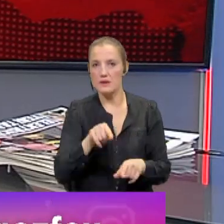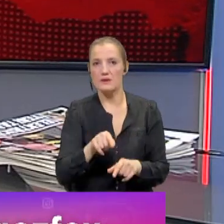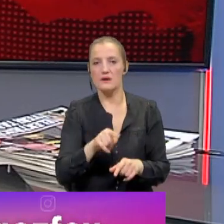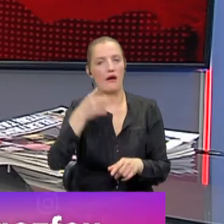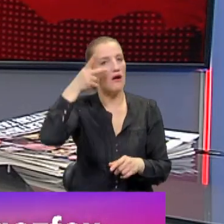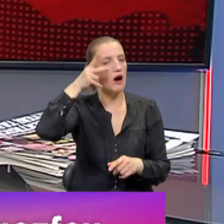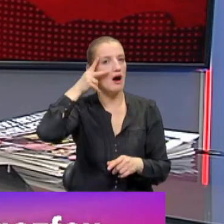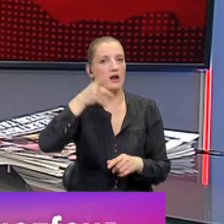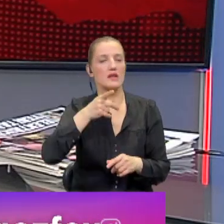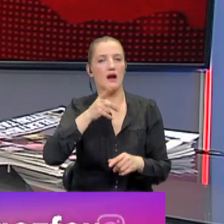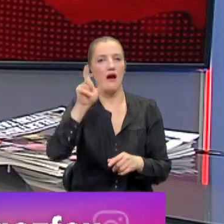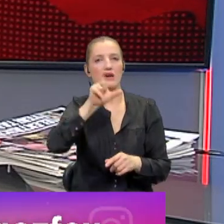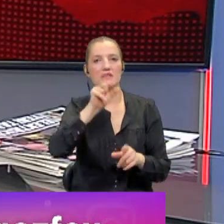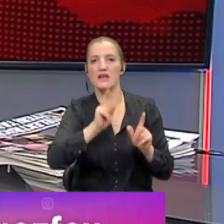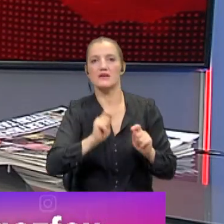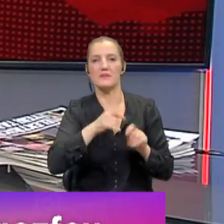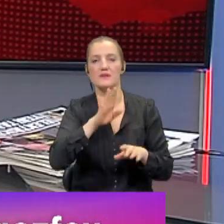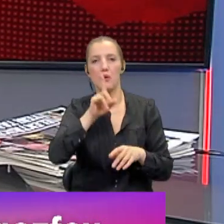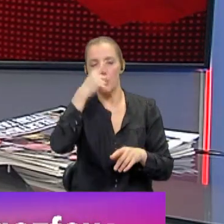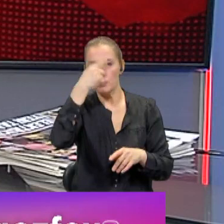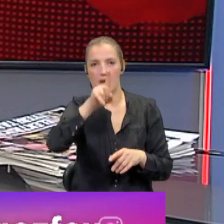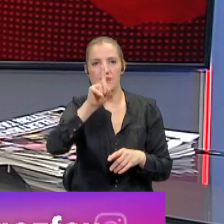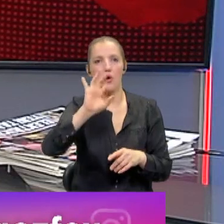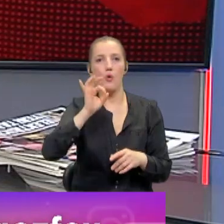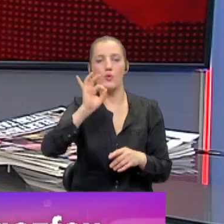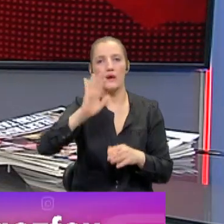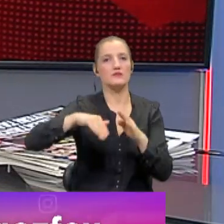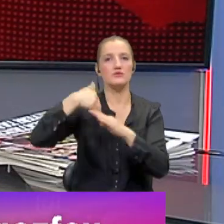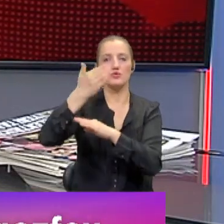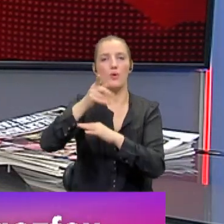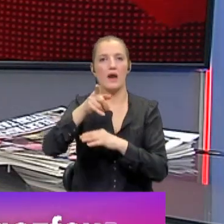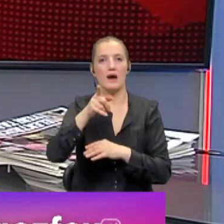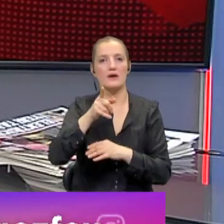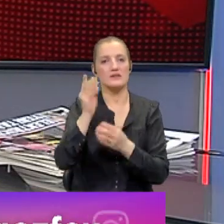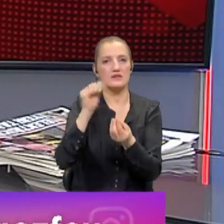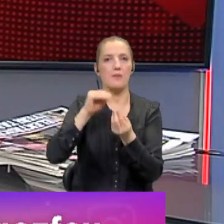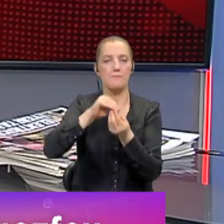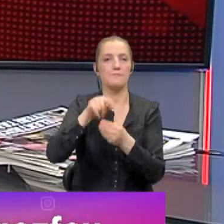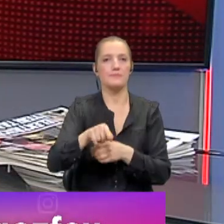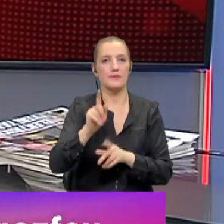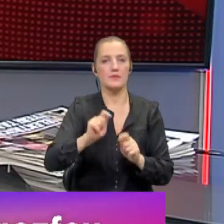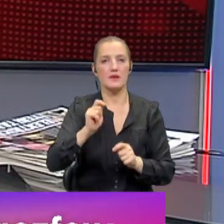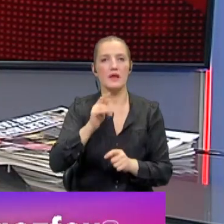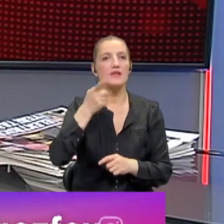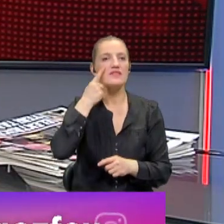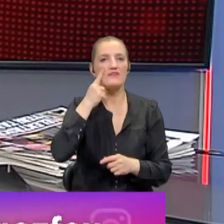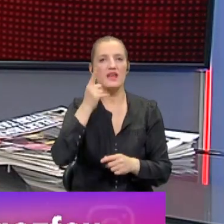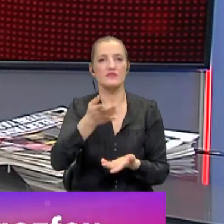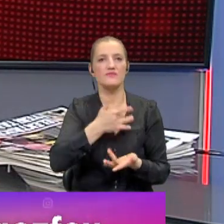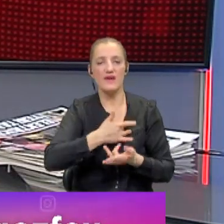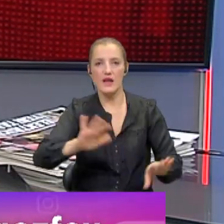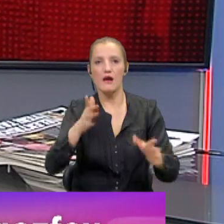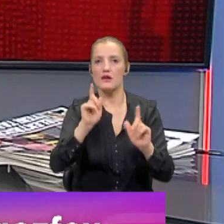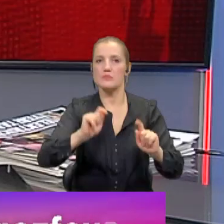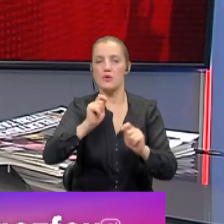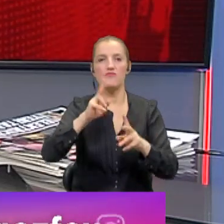Aralık ayına yansıtılmadı Bu bir Ocak'tan itibaren bu zamlar hayatımıza girdi yapılmayacak devlet fedakarlık yapıyor